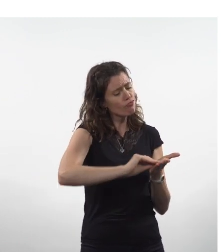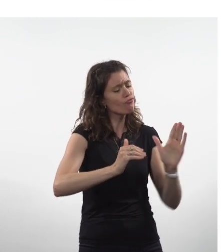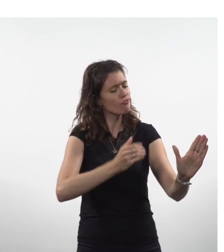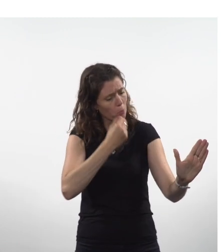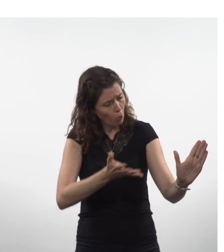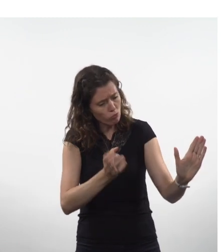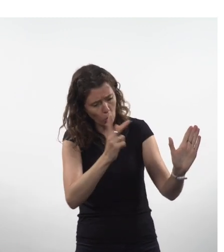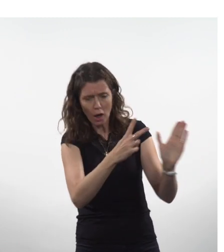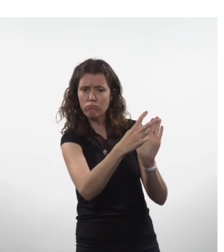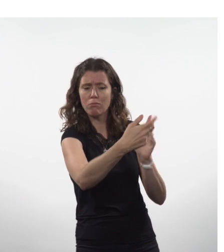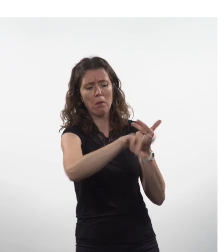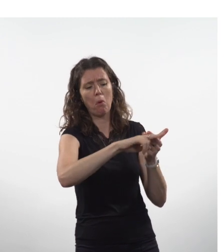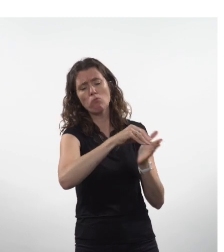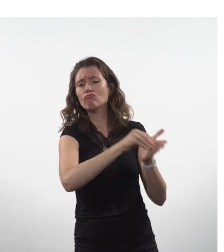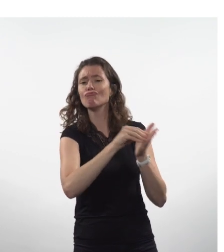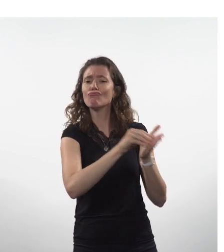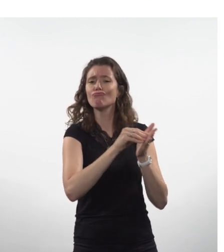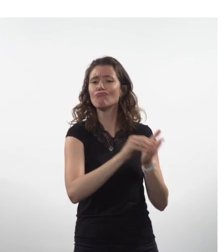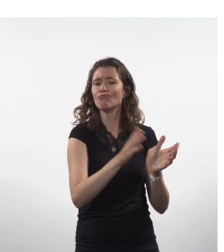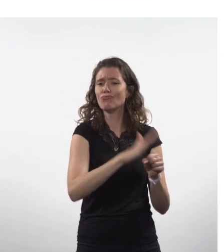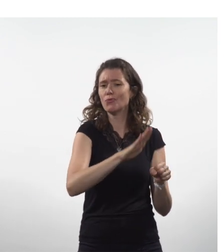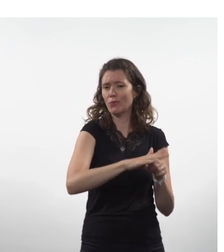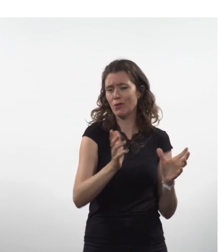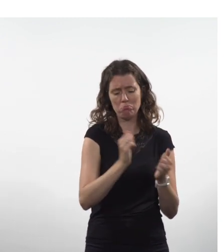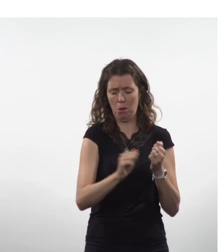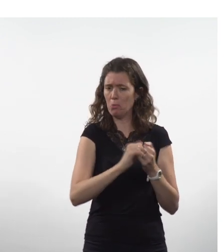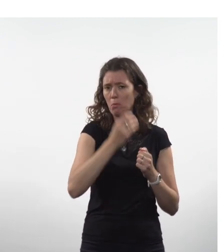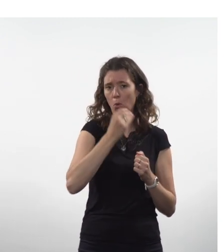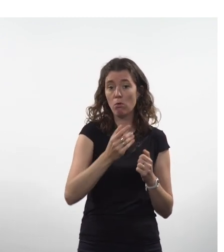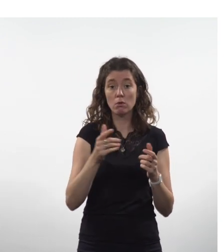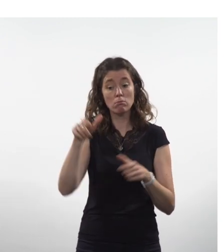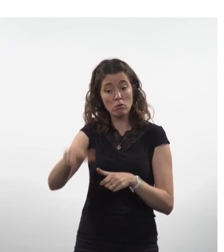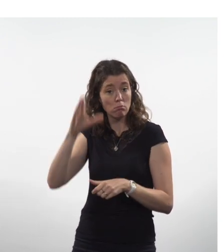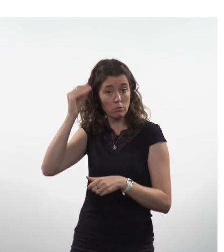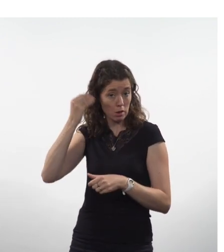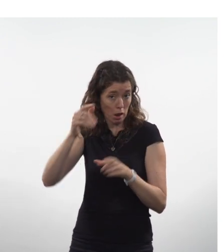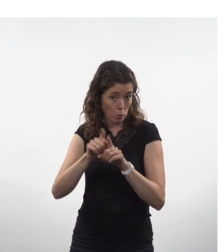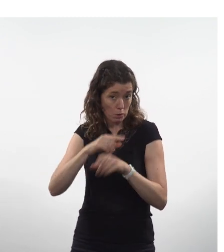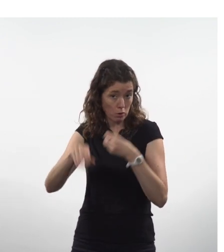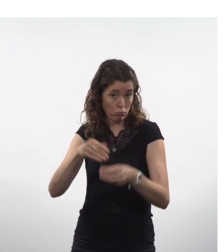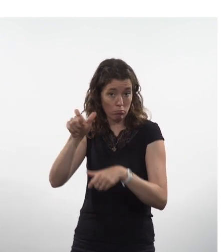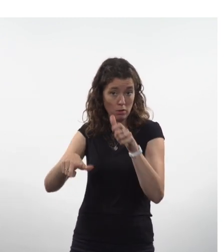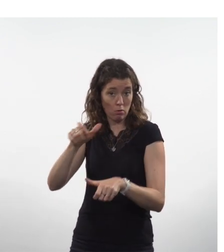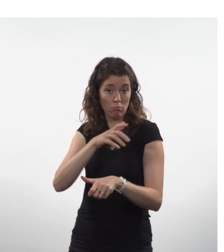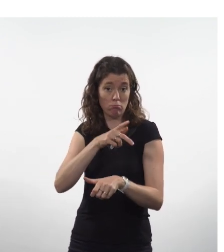mon patient me répond, et on échange des feuilles de papier, y compris des psychiatres ou des professionnels de la santé